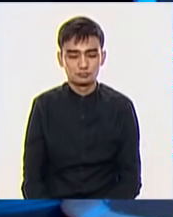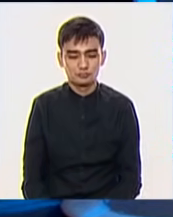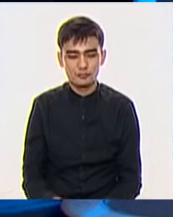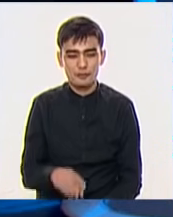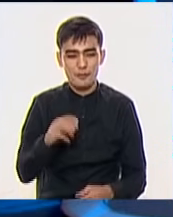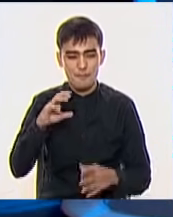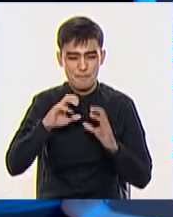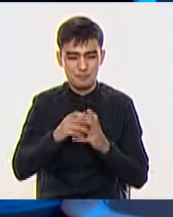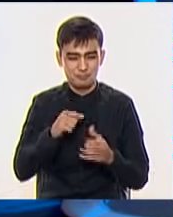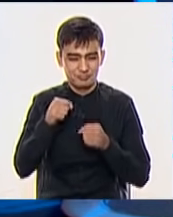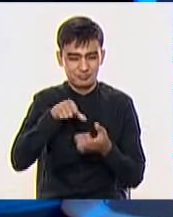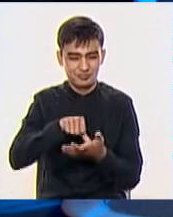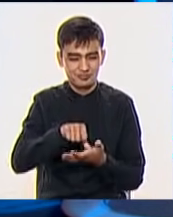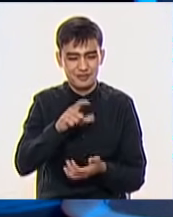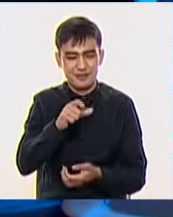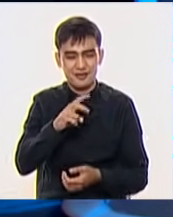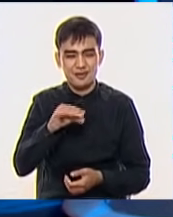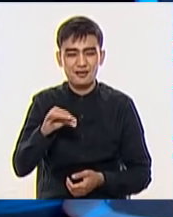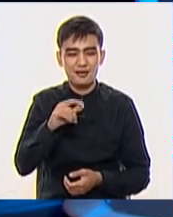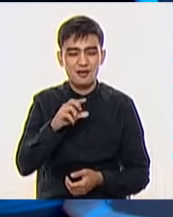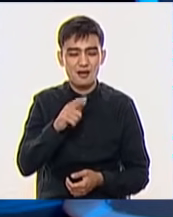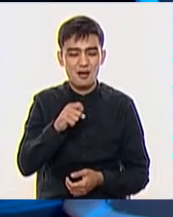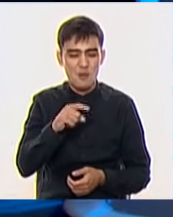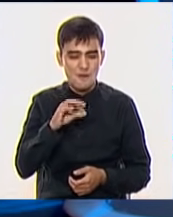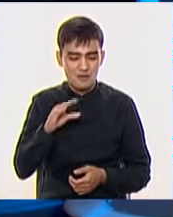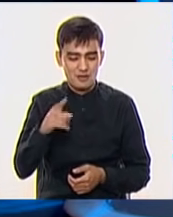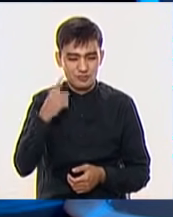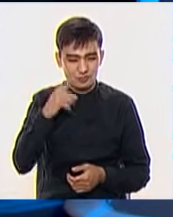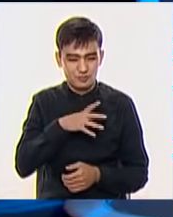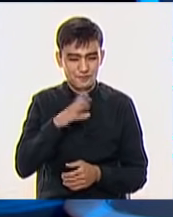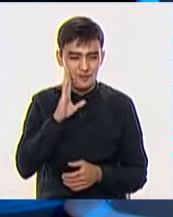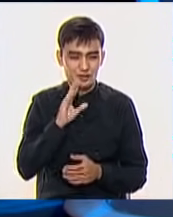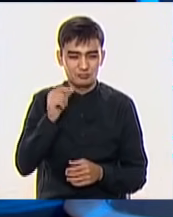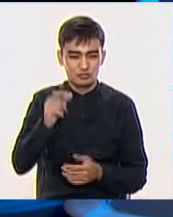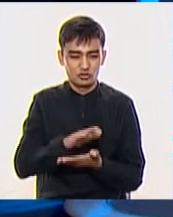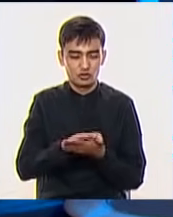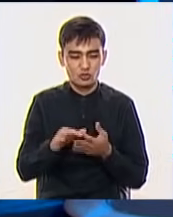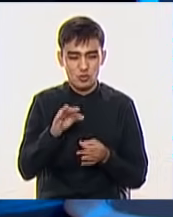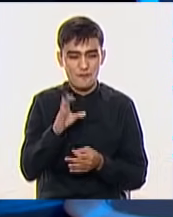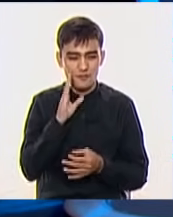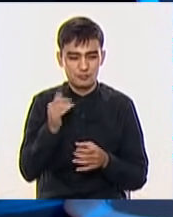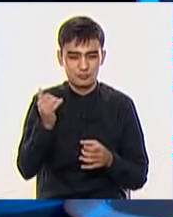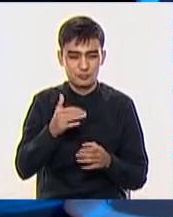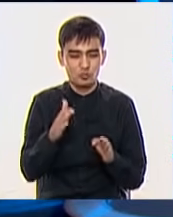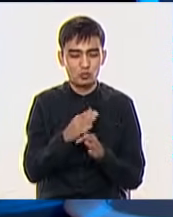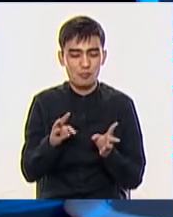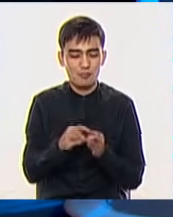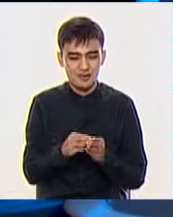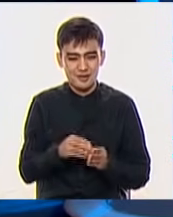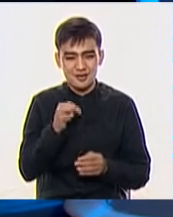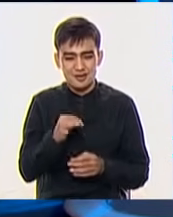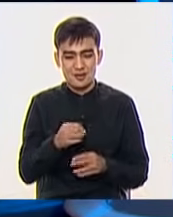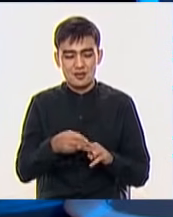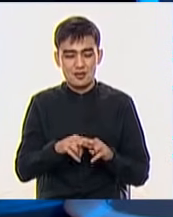Мировая звезда бокса Геннадий Головкин выпустил продукцию безалкогольных напитков. Вода разливается под классическую музыку,